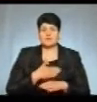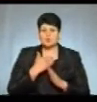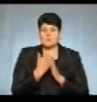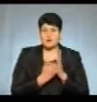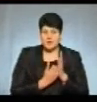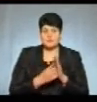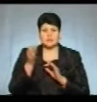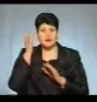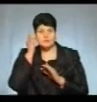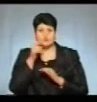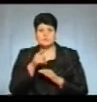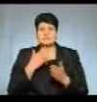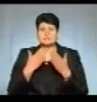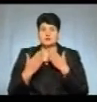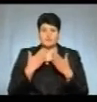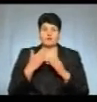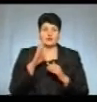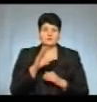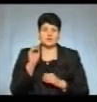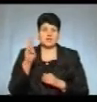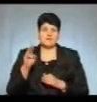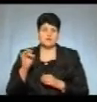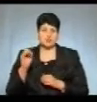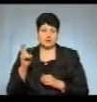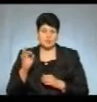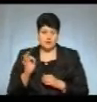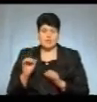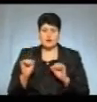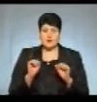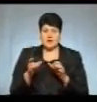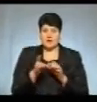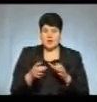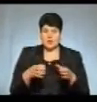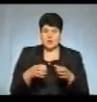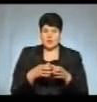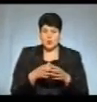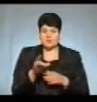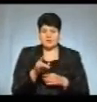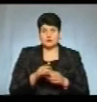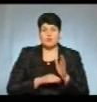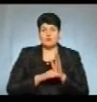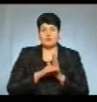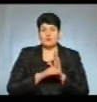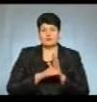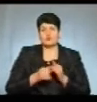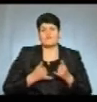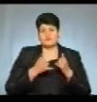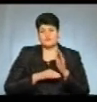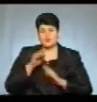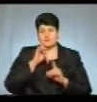Нагадую глядачам, що ми спілкувалися із Володимиром Шевченком, регіональним координатором Уповноваженого Верховної Ради України з прав